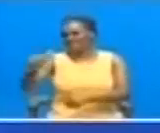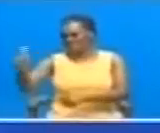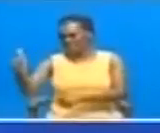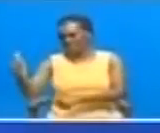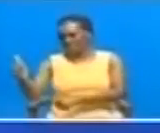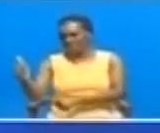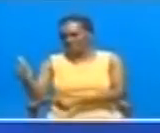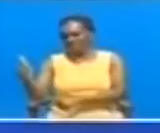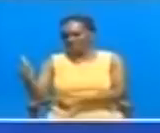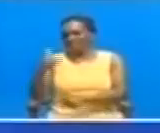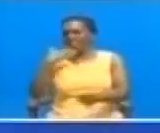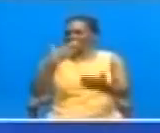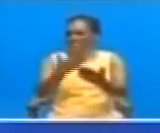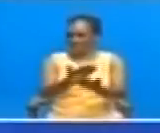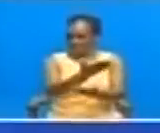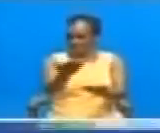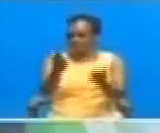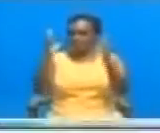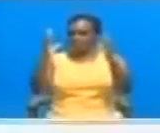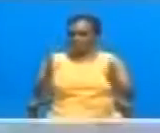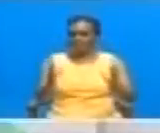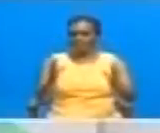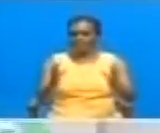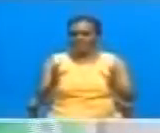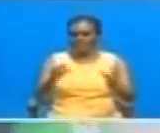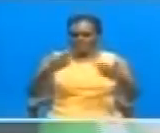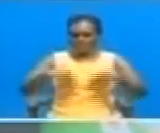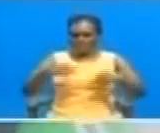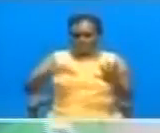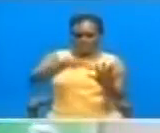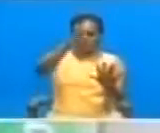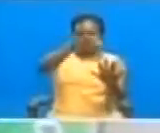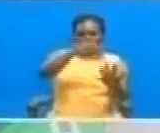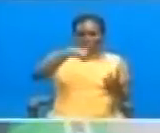hii. Tena nawashukuru sana wenye wanichagua kunipatia hii zawadi.